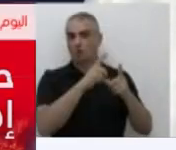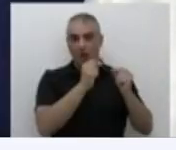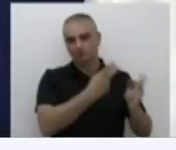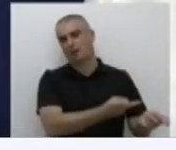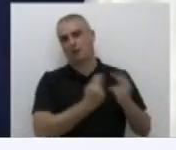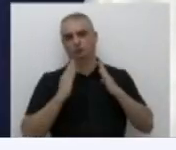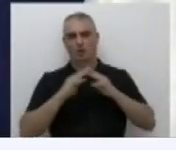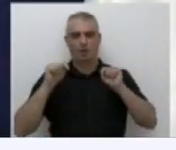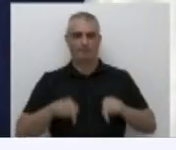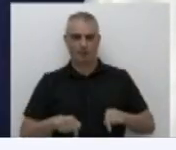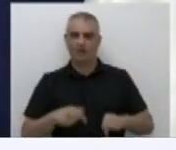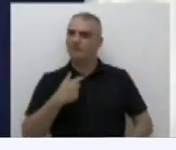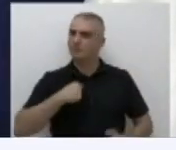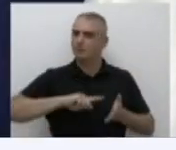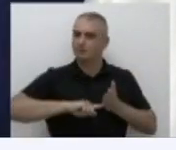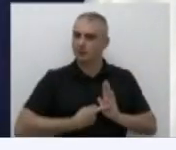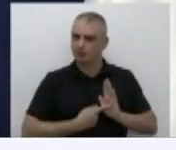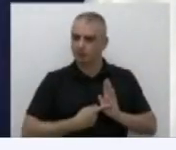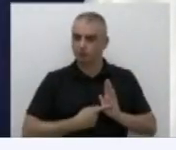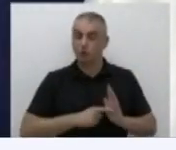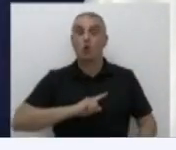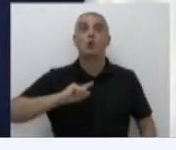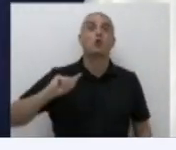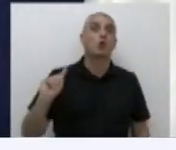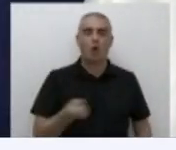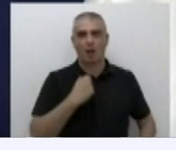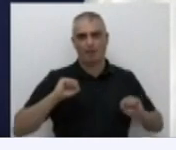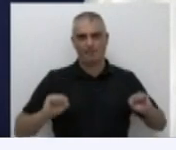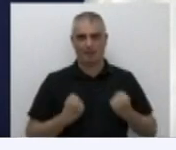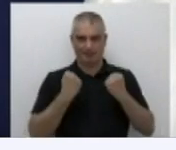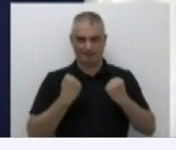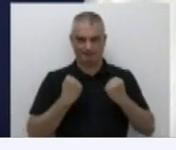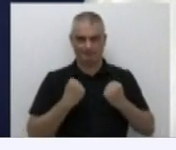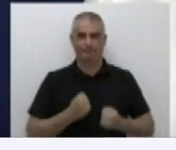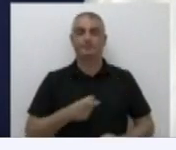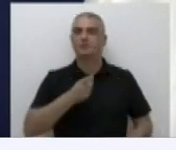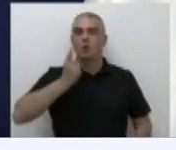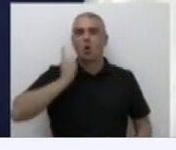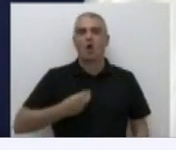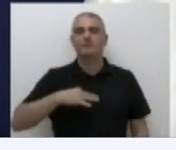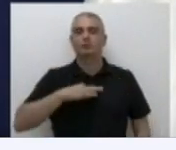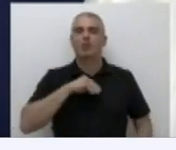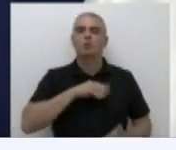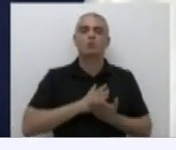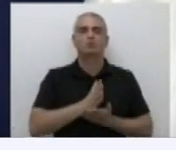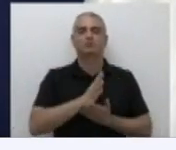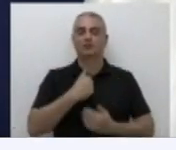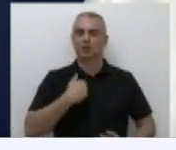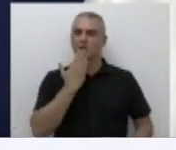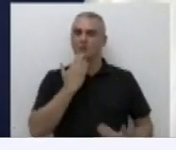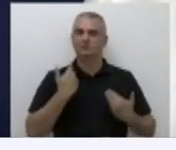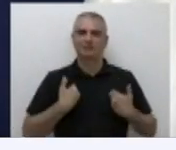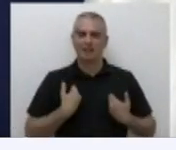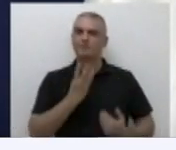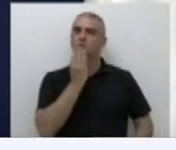في غزة إلى البيت، وأنا أشدد كل جهد. هذا واجبنا